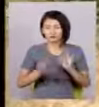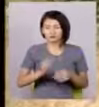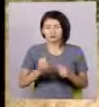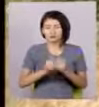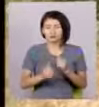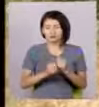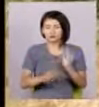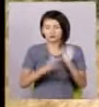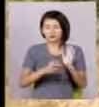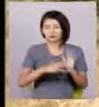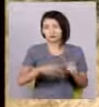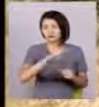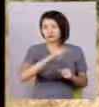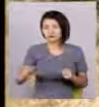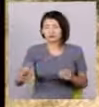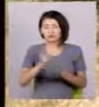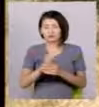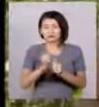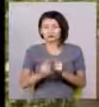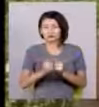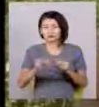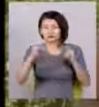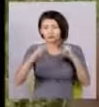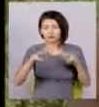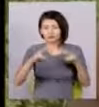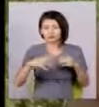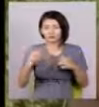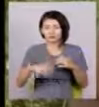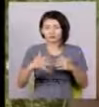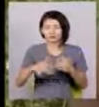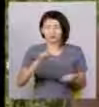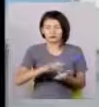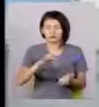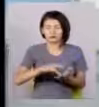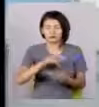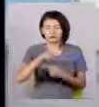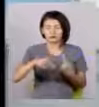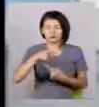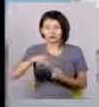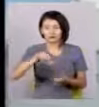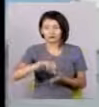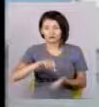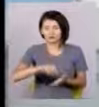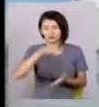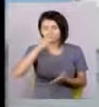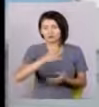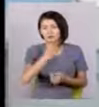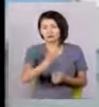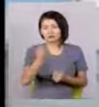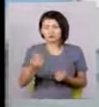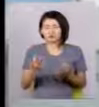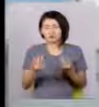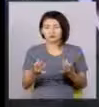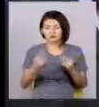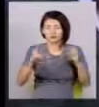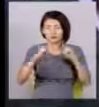мың теңгенің айыппұлын салған. Бұл тексеру тек шағын және орта бизнес өкілдеріне ғана қатысты. Өкінішті аймақта бірде-бір ірі өндіріс ошақтары